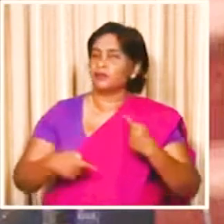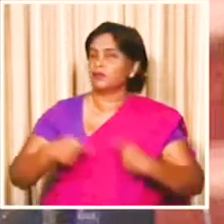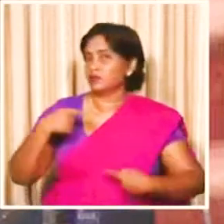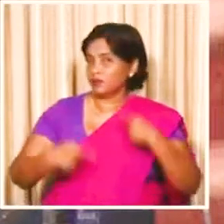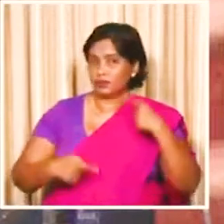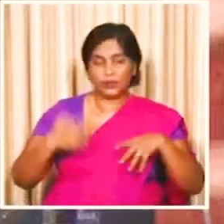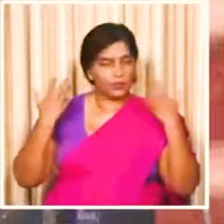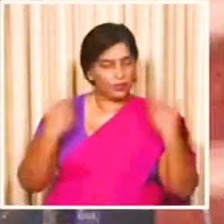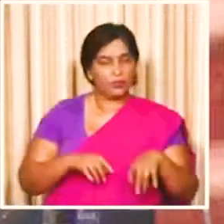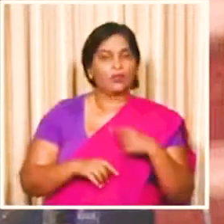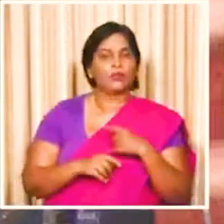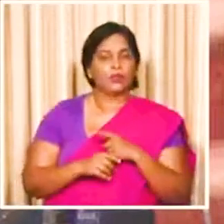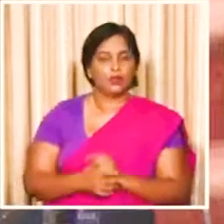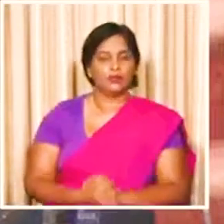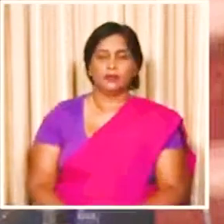நடத்துகிறோம்